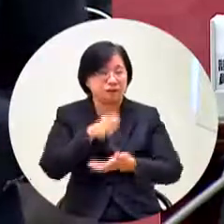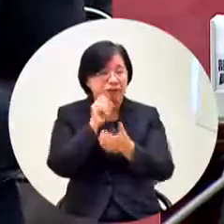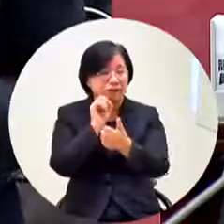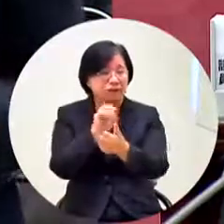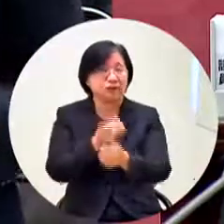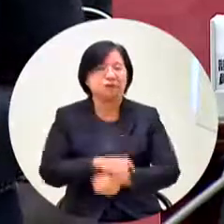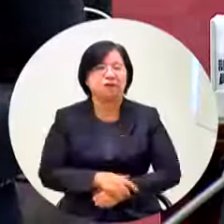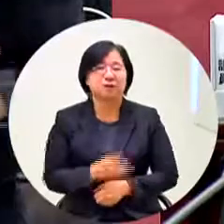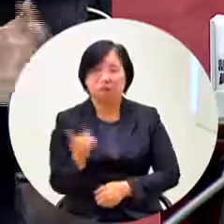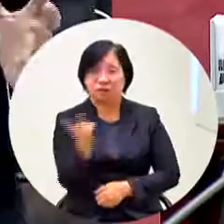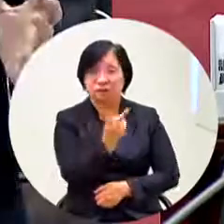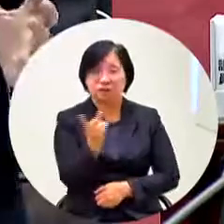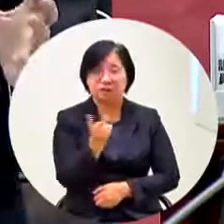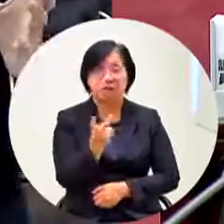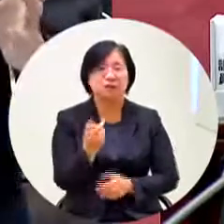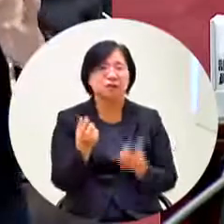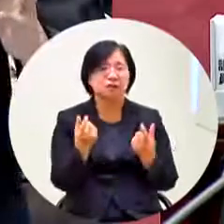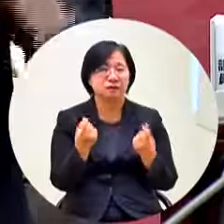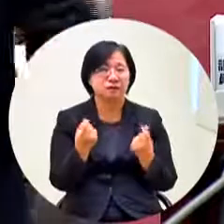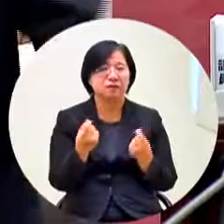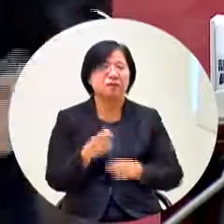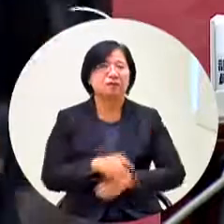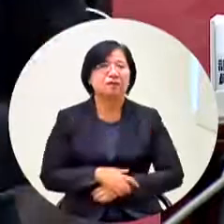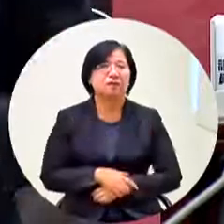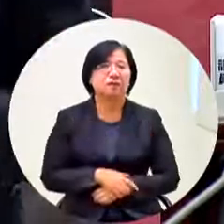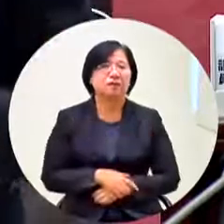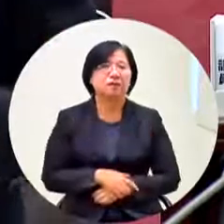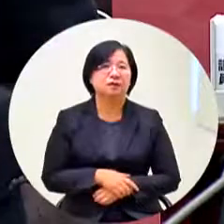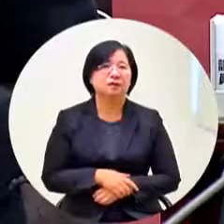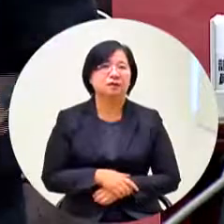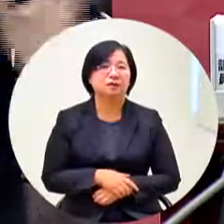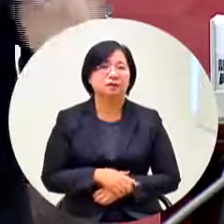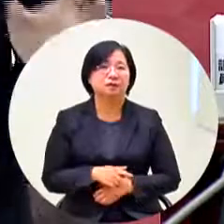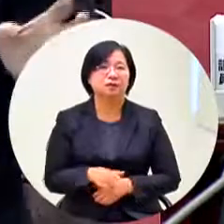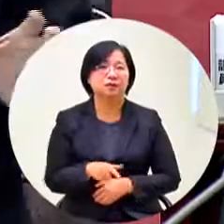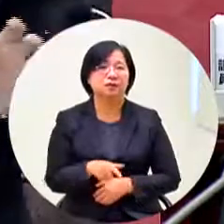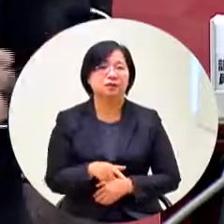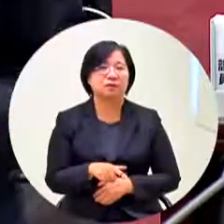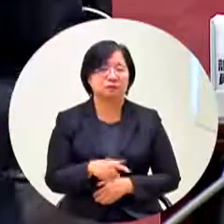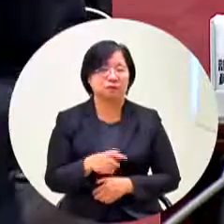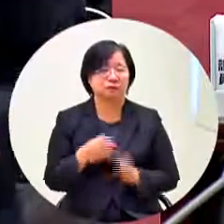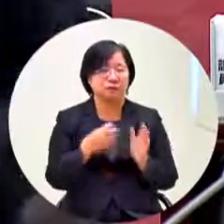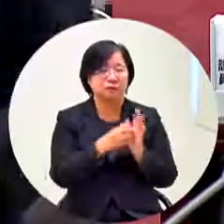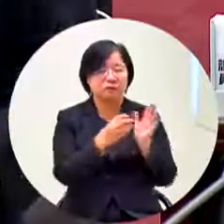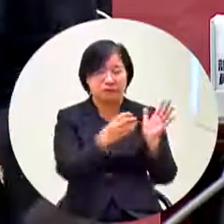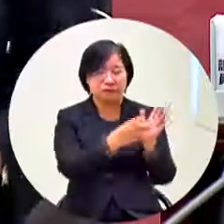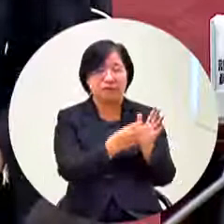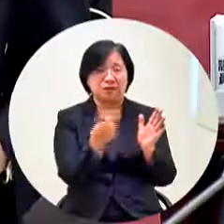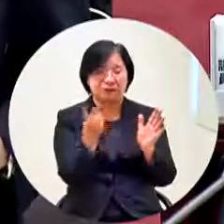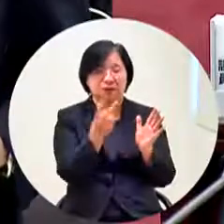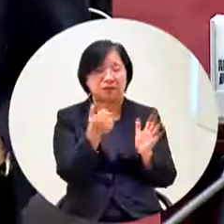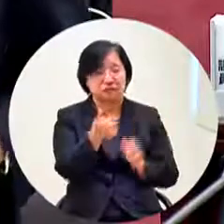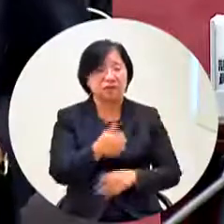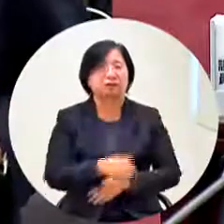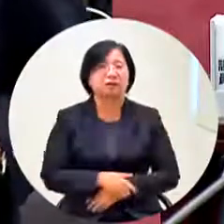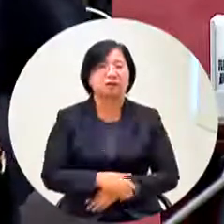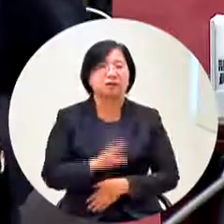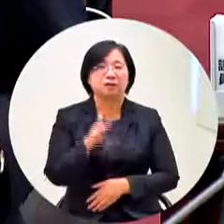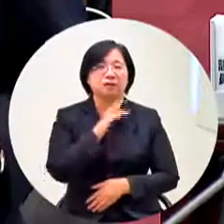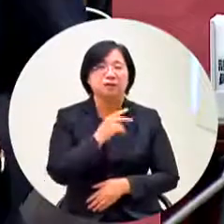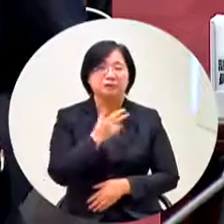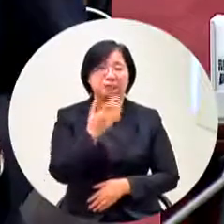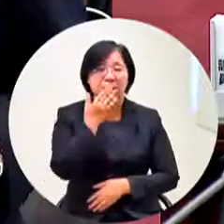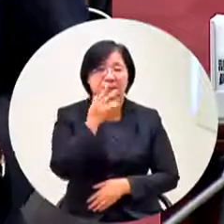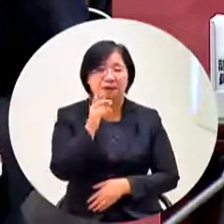是所谓的这一个万路监管皆自得，多好。但是呢，彩带糕是高